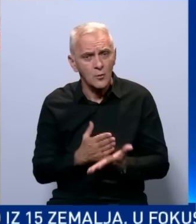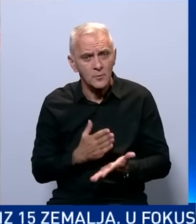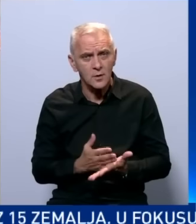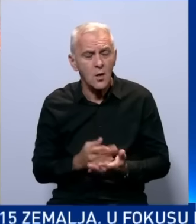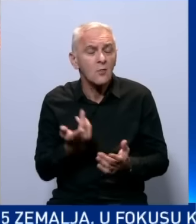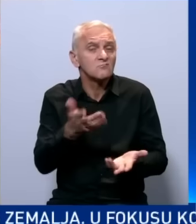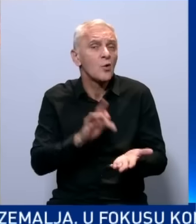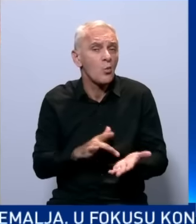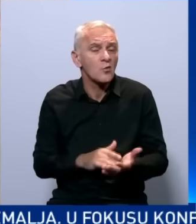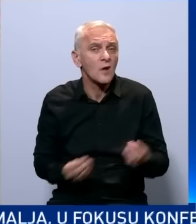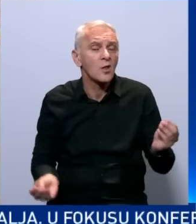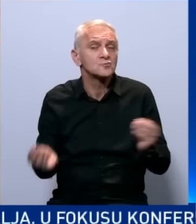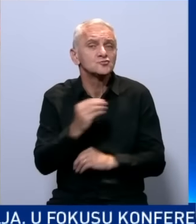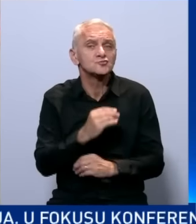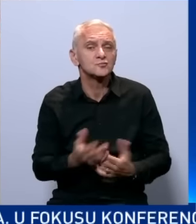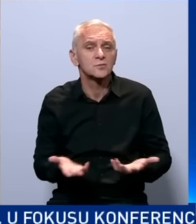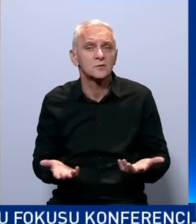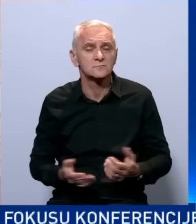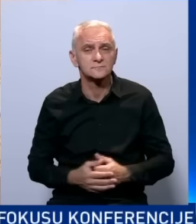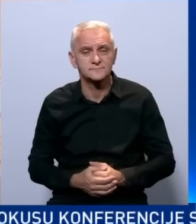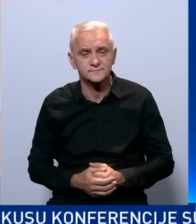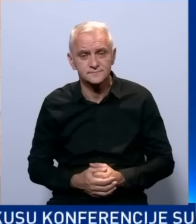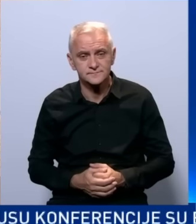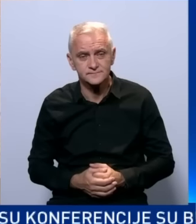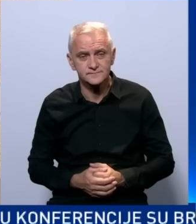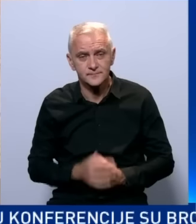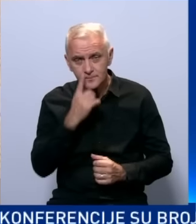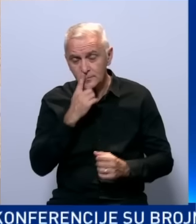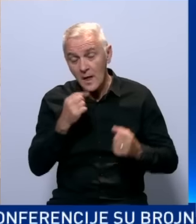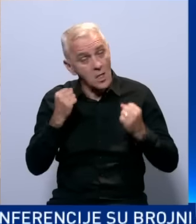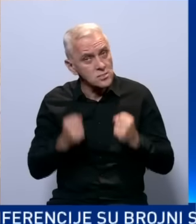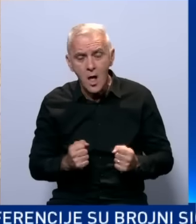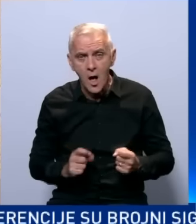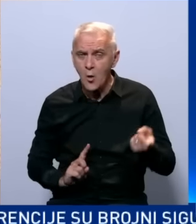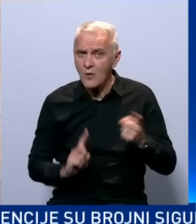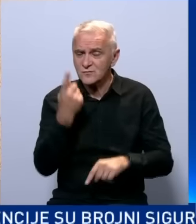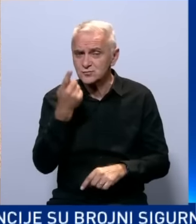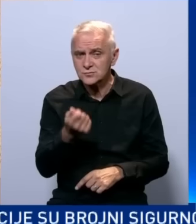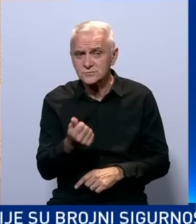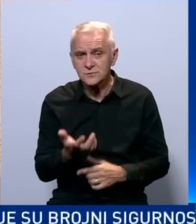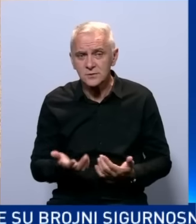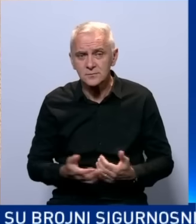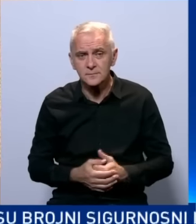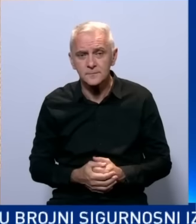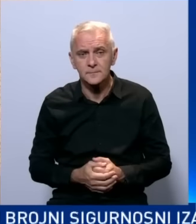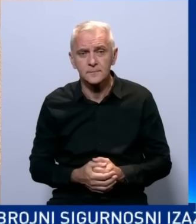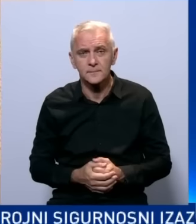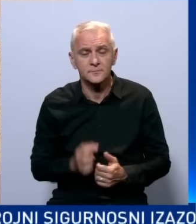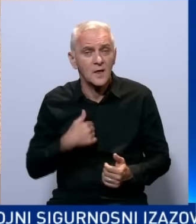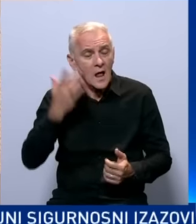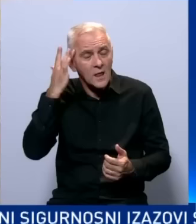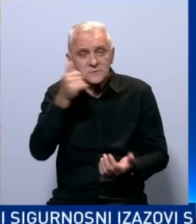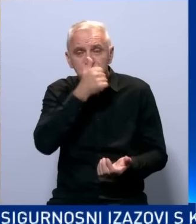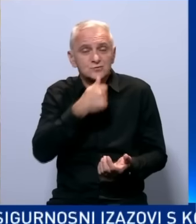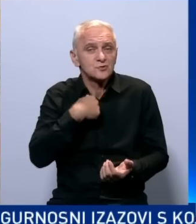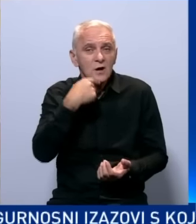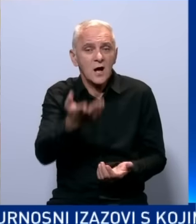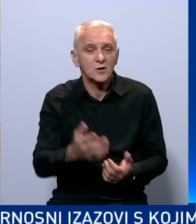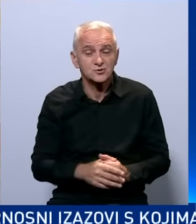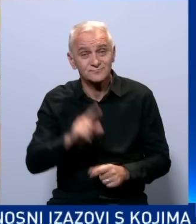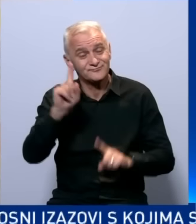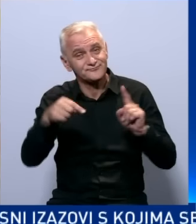skuplja. Sve se bazira na nabavnoj cijeni. Jako visoke, baš sam, ali dobro, neću da radimo, mi ne znam šta bi vam rekao.